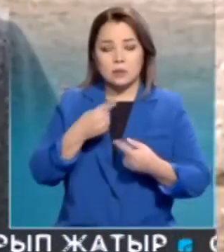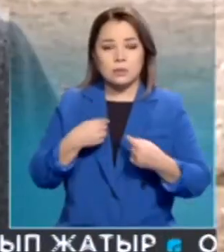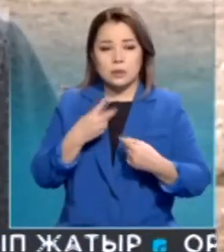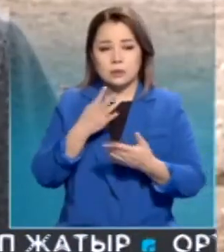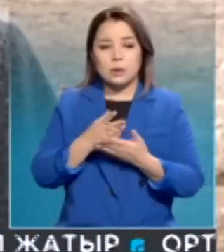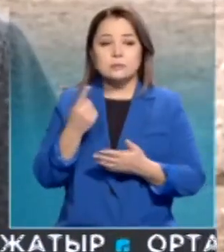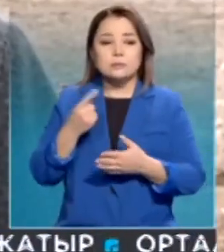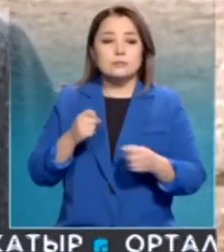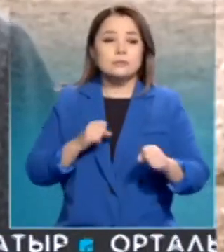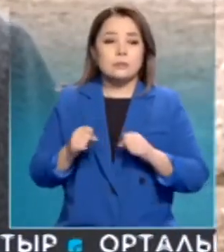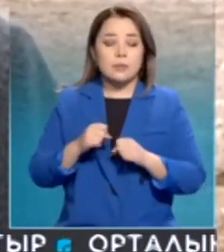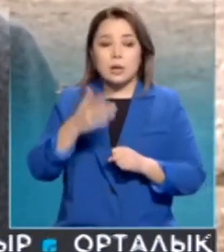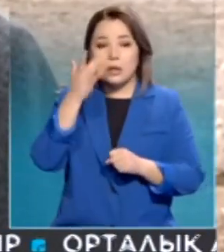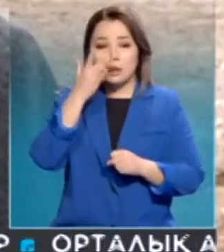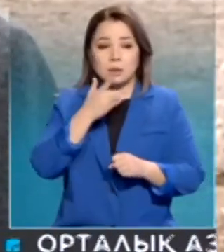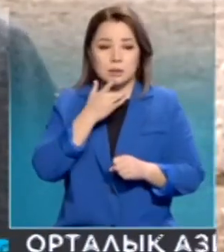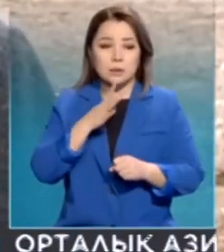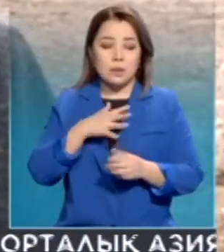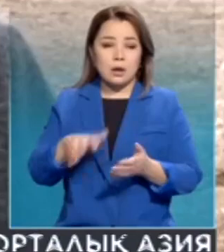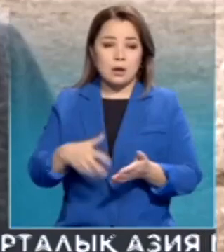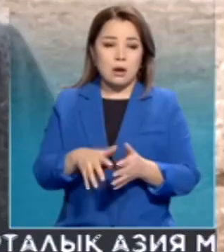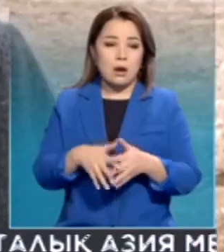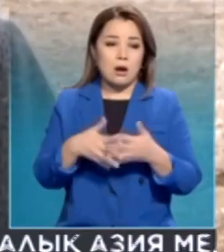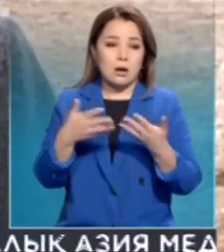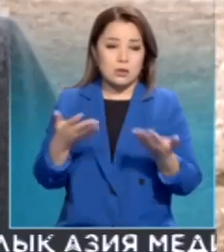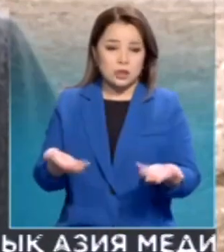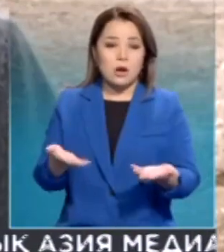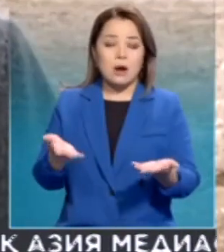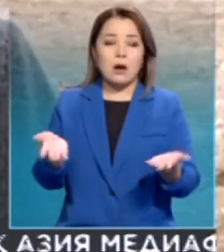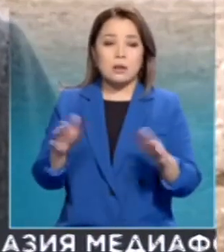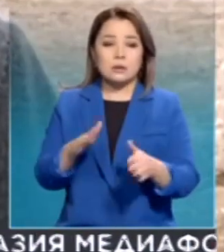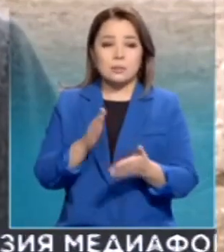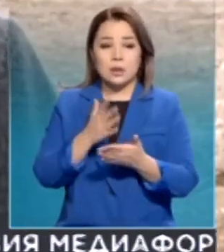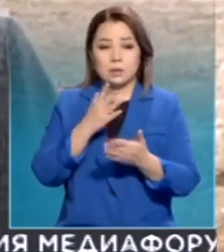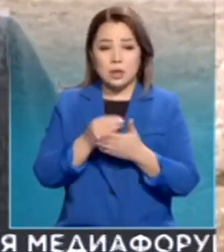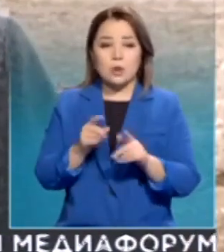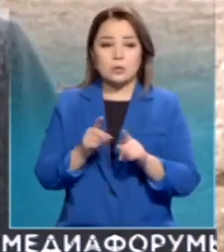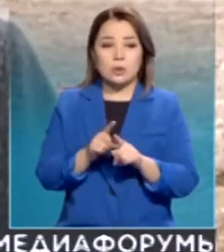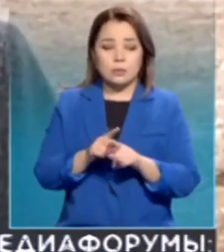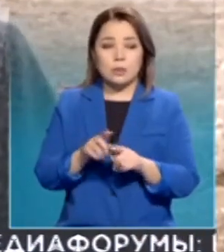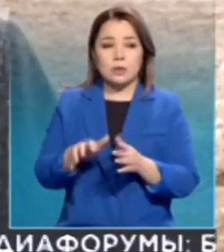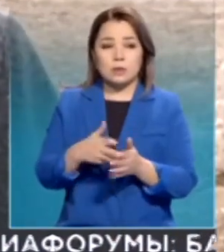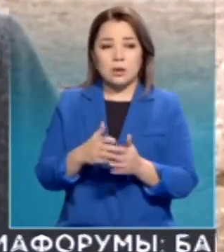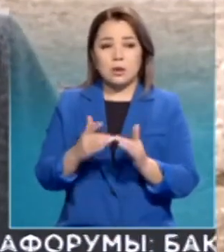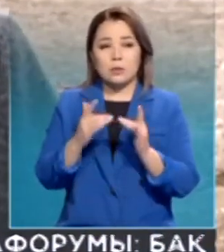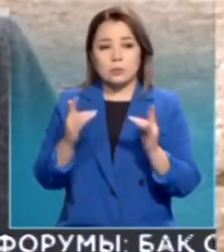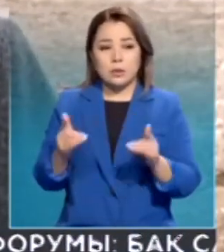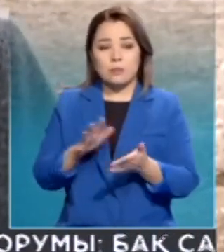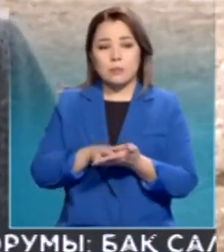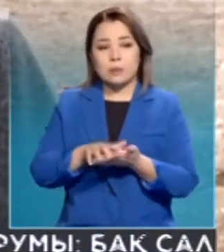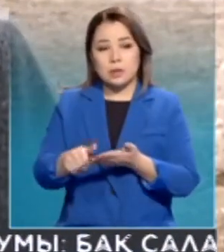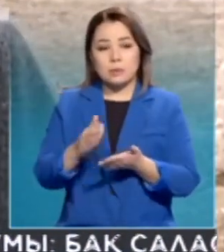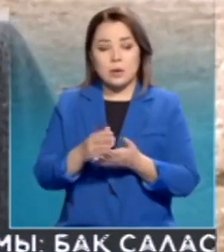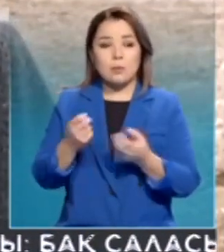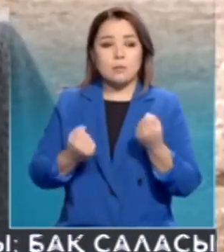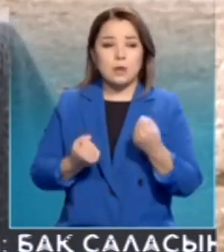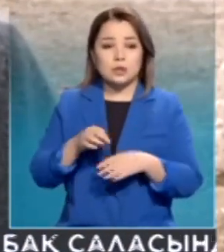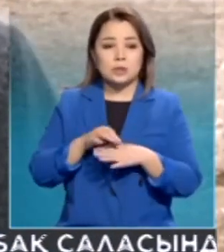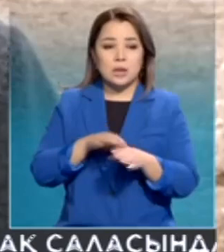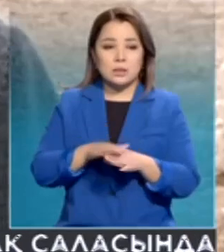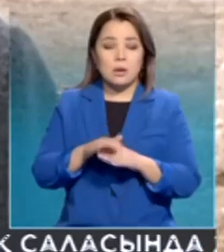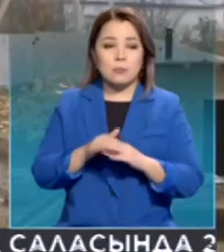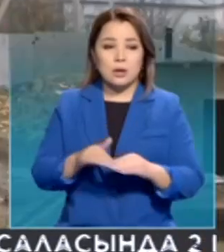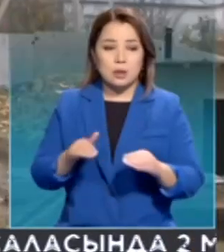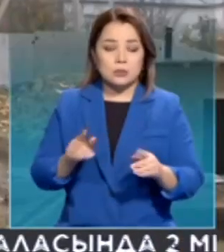Бірінші бригада жазда қазып-қазып тастап кетті жартысына. Анау көпірікті бұзып тастаған. Не то что машина, даже уже